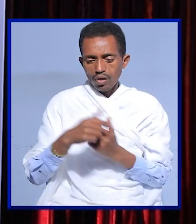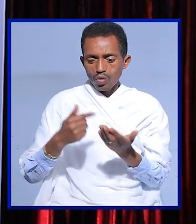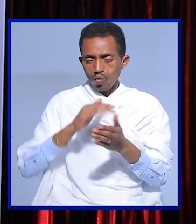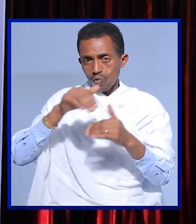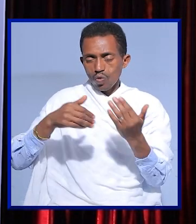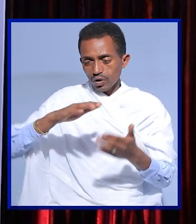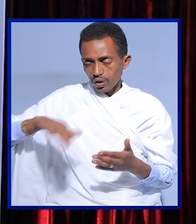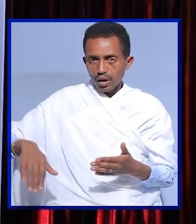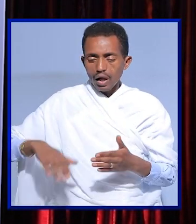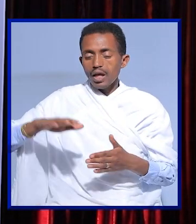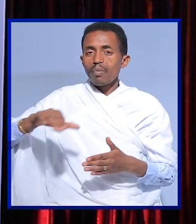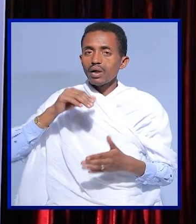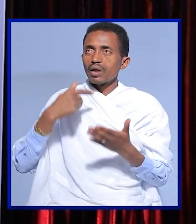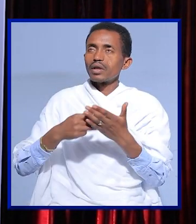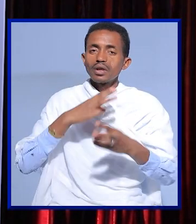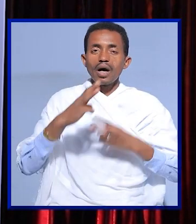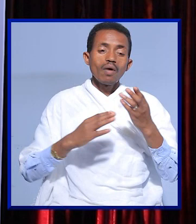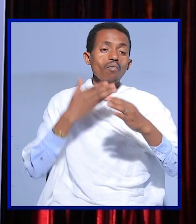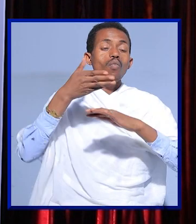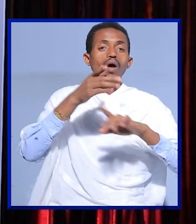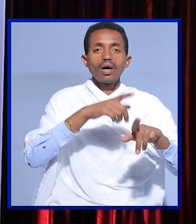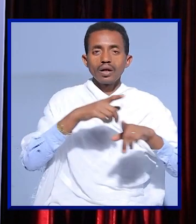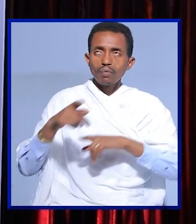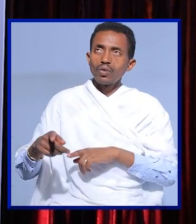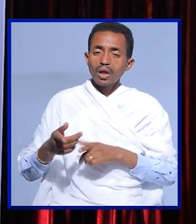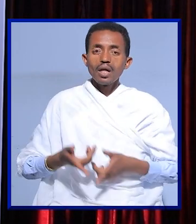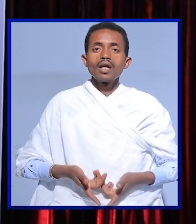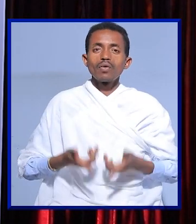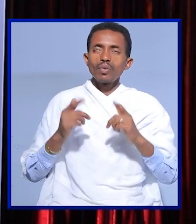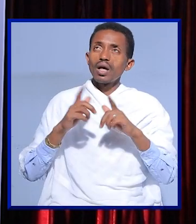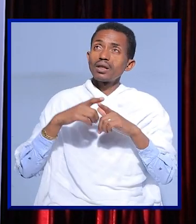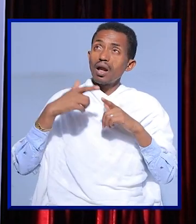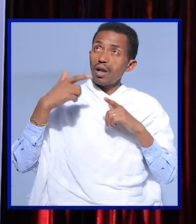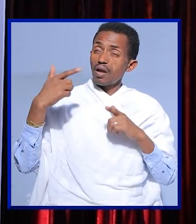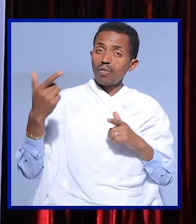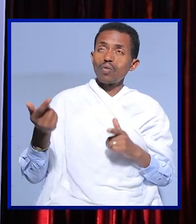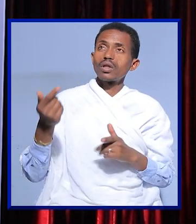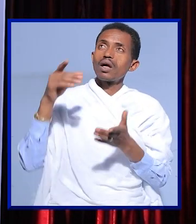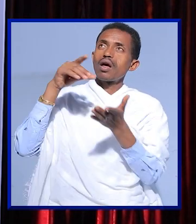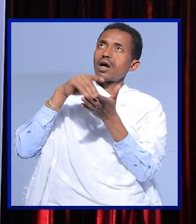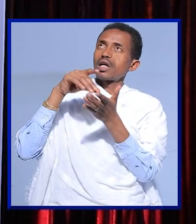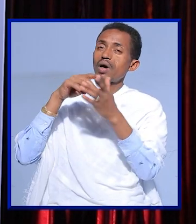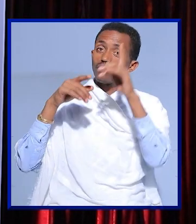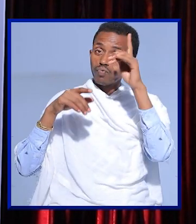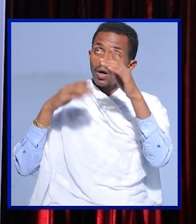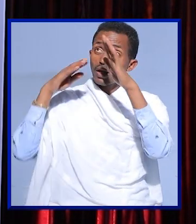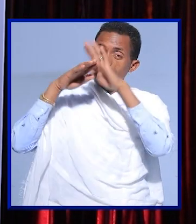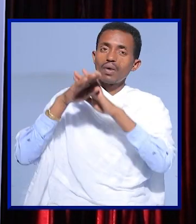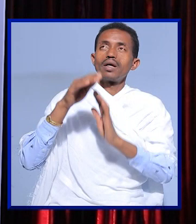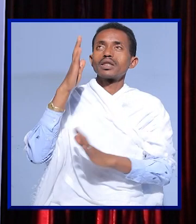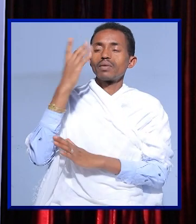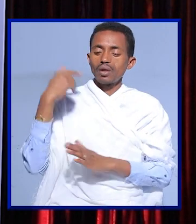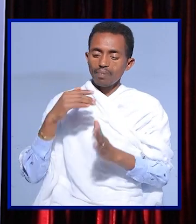ሲቀር የማይቀር ከዚህ ዓለም በኋላ ደግሞ የሚኖርበት ታላቁ ከተማ እንደነውስ